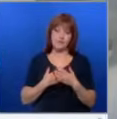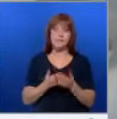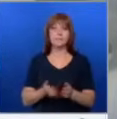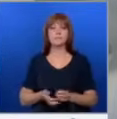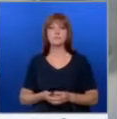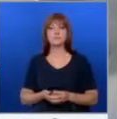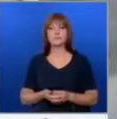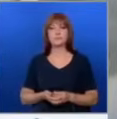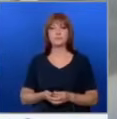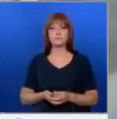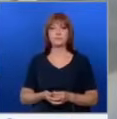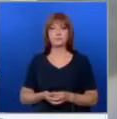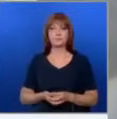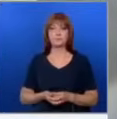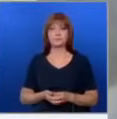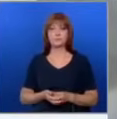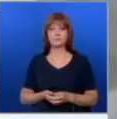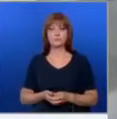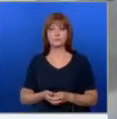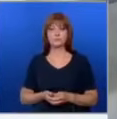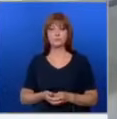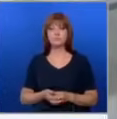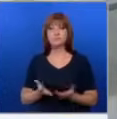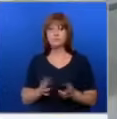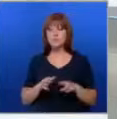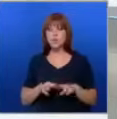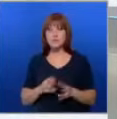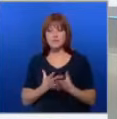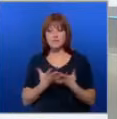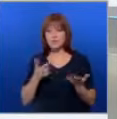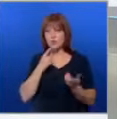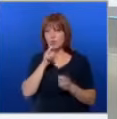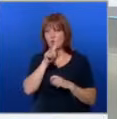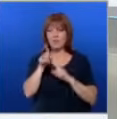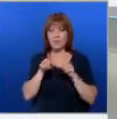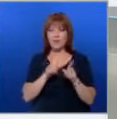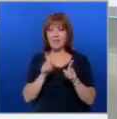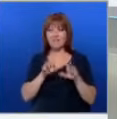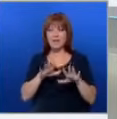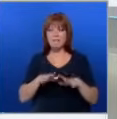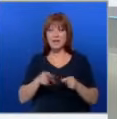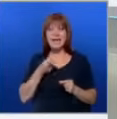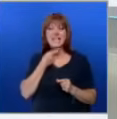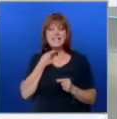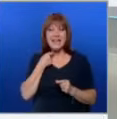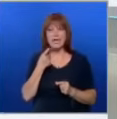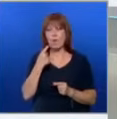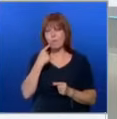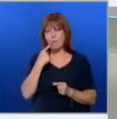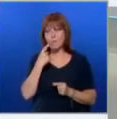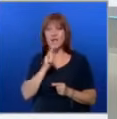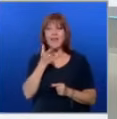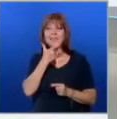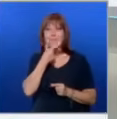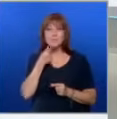ти за това включване. Много въпроси остават. И най-важното е, не приемайте сладки бомбони от непознати на